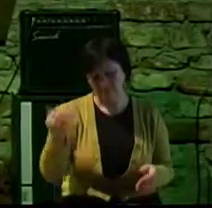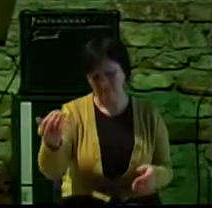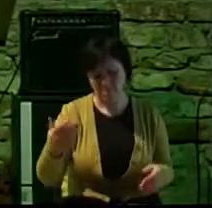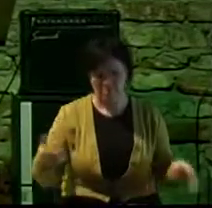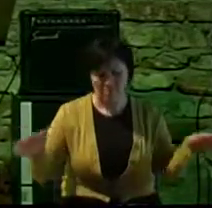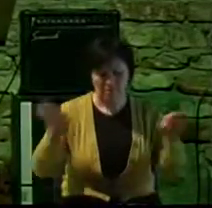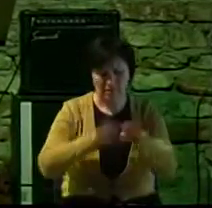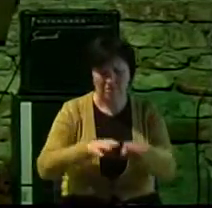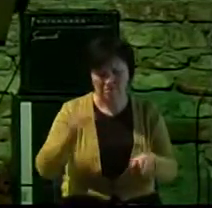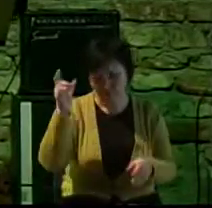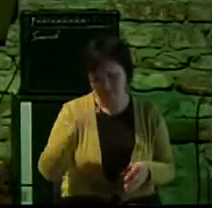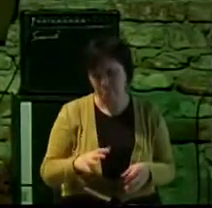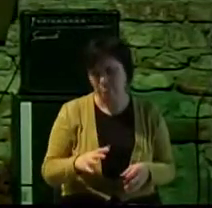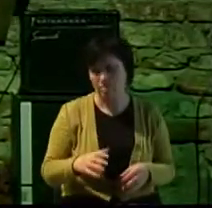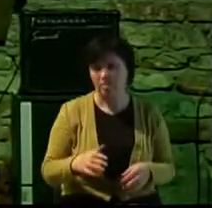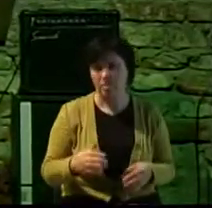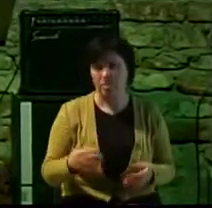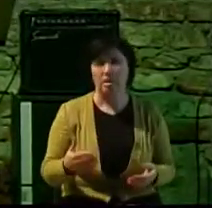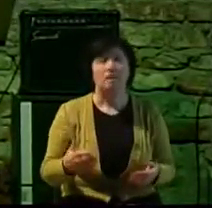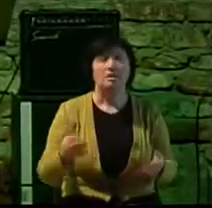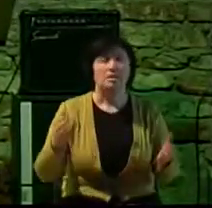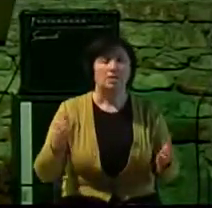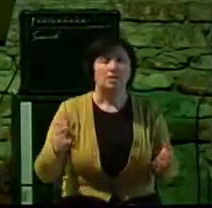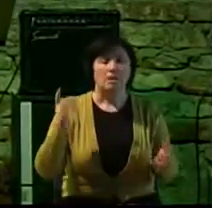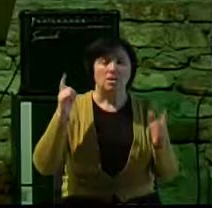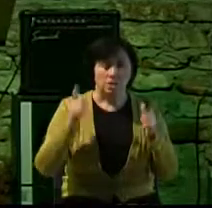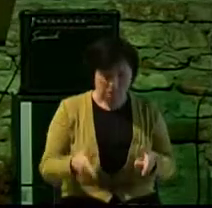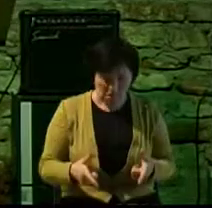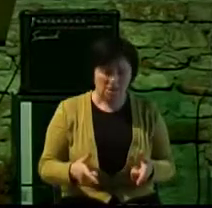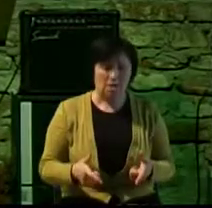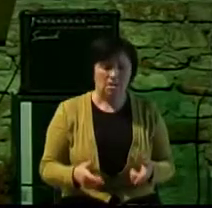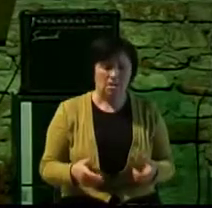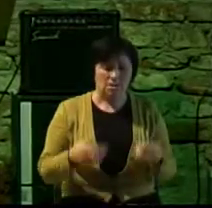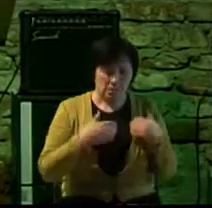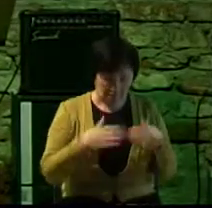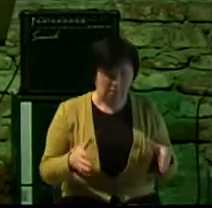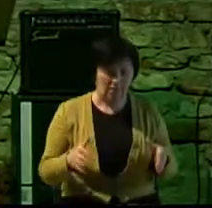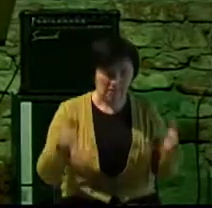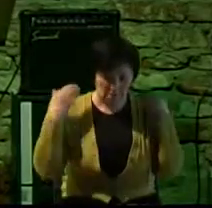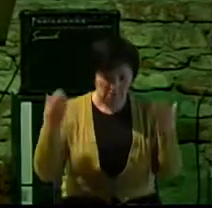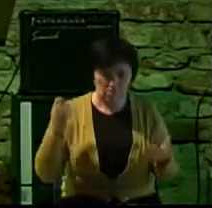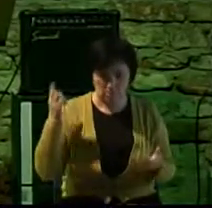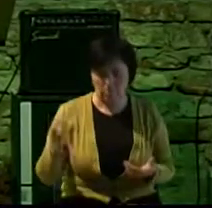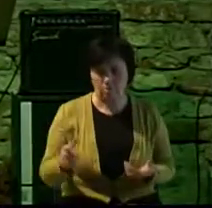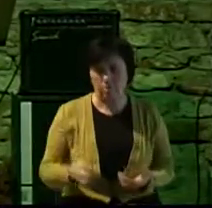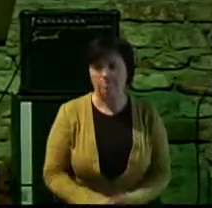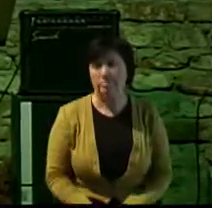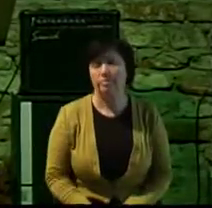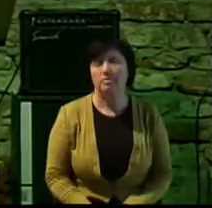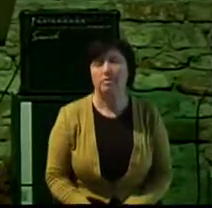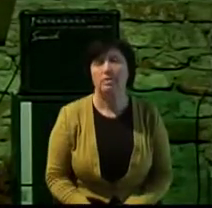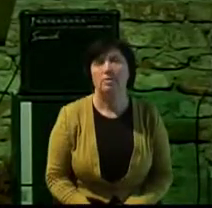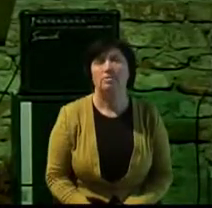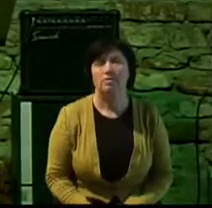Господь. Соглашаешься и каешься, слава Господу, я приобрел брата твоего».